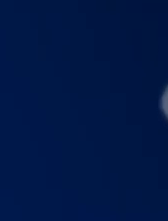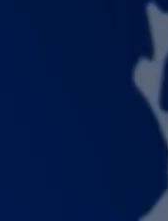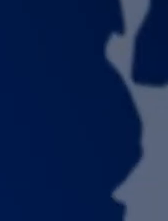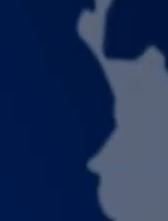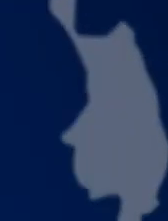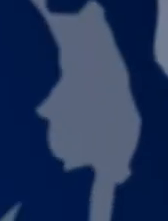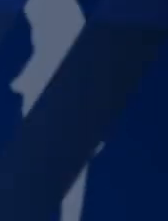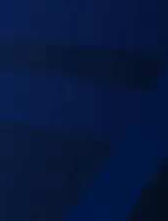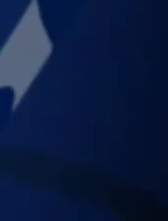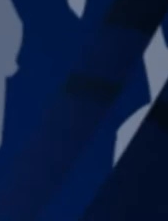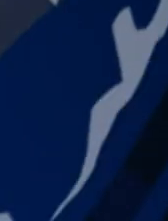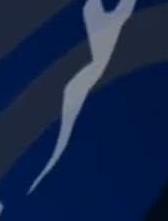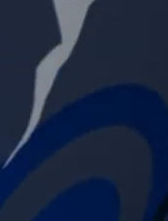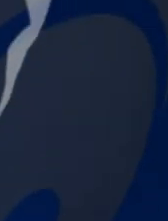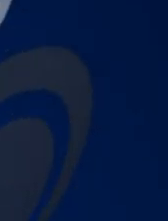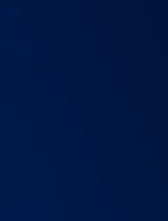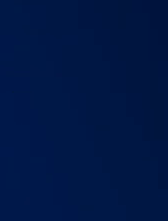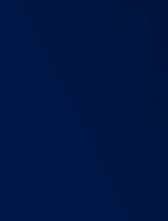아 으